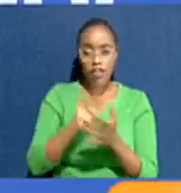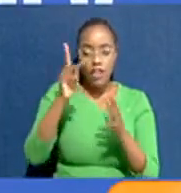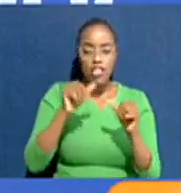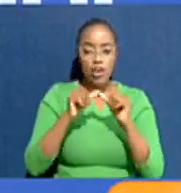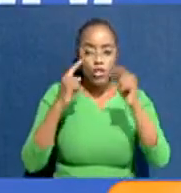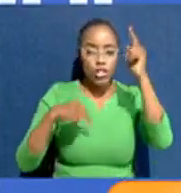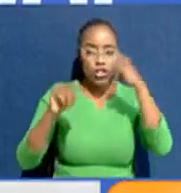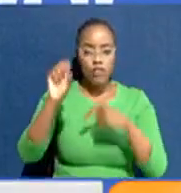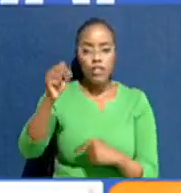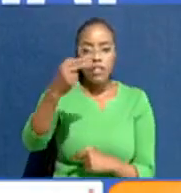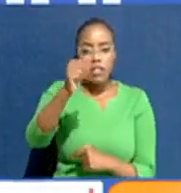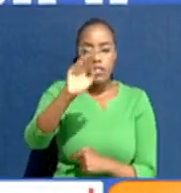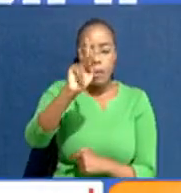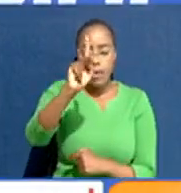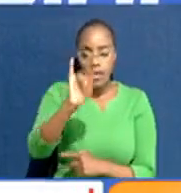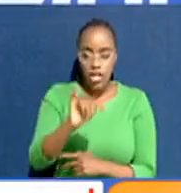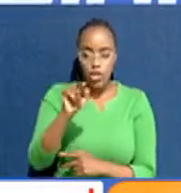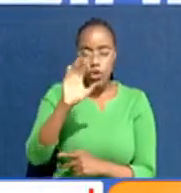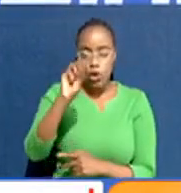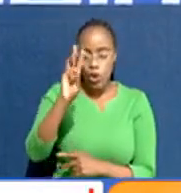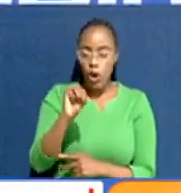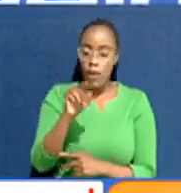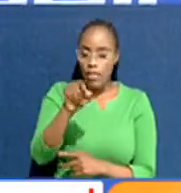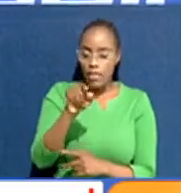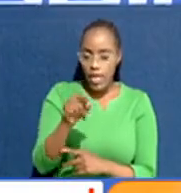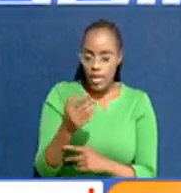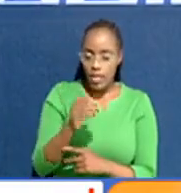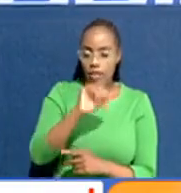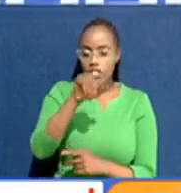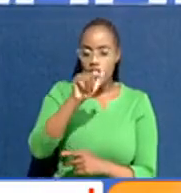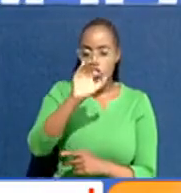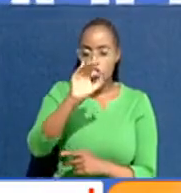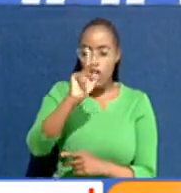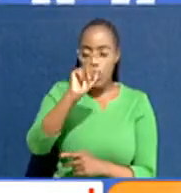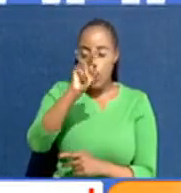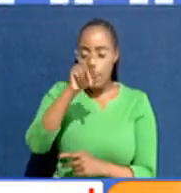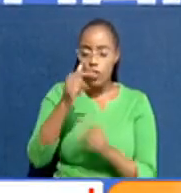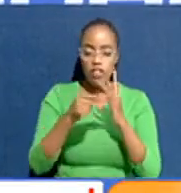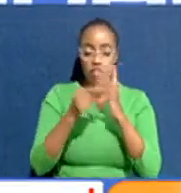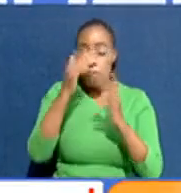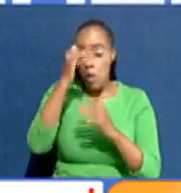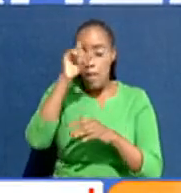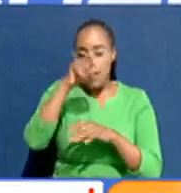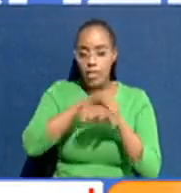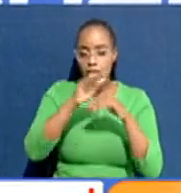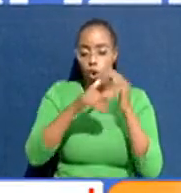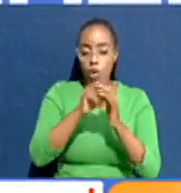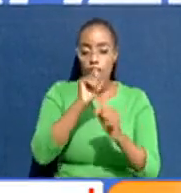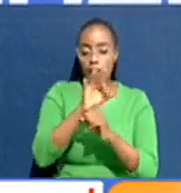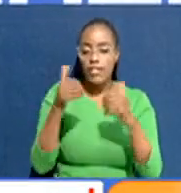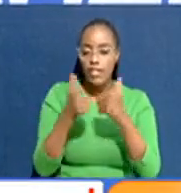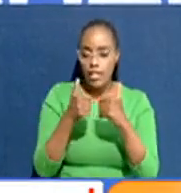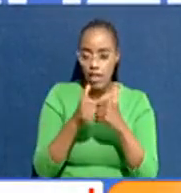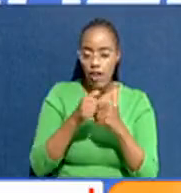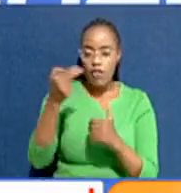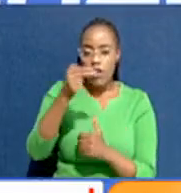wanazidi kushinda ndani ya shabiki.com na Kaende Jackpot. Kaende Jackpot ni jackpot ambayo imepata umaarufu hapa nchini, maana yake si lazima upate zile mechi zote 13. Kama